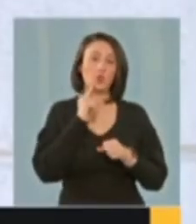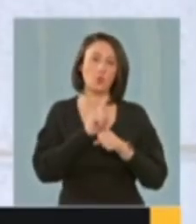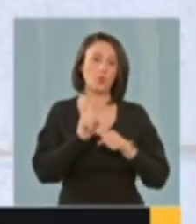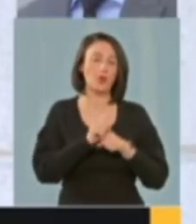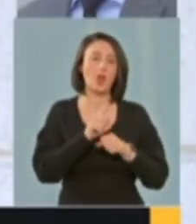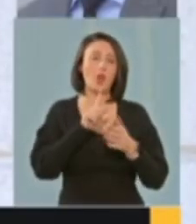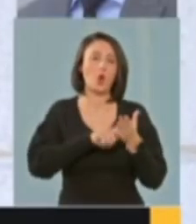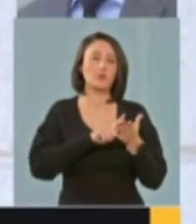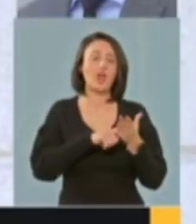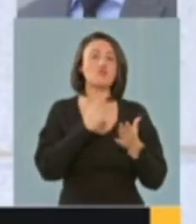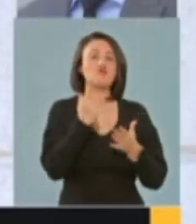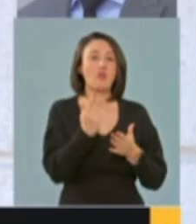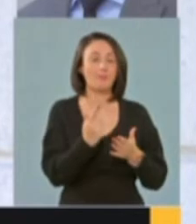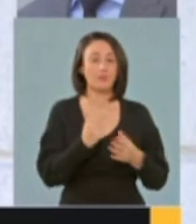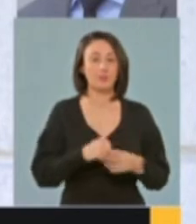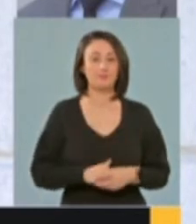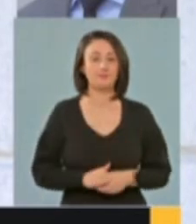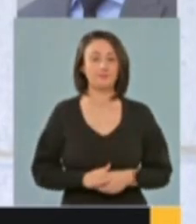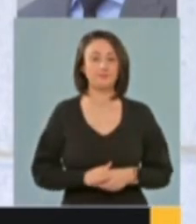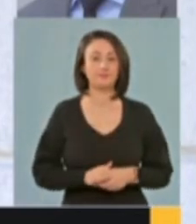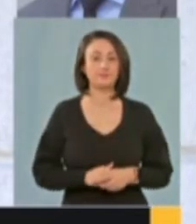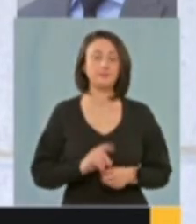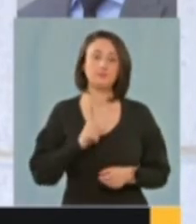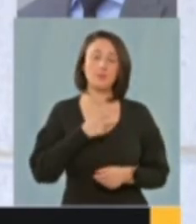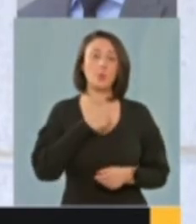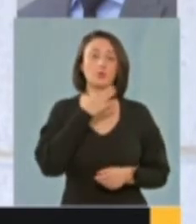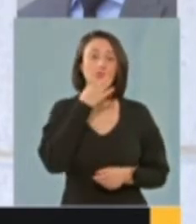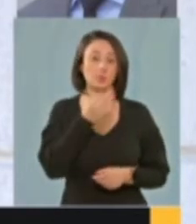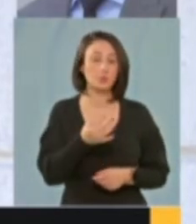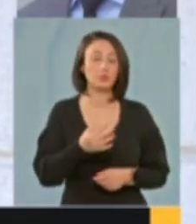nota 7. Lucrurile sunt, pot să spun,